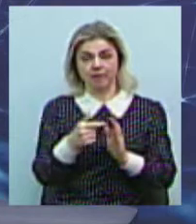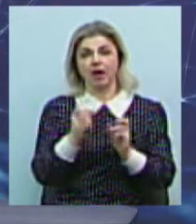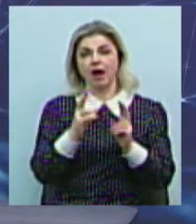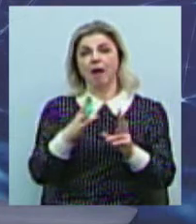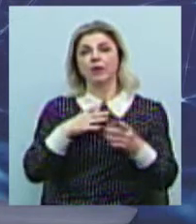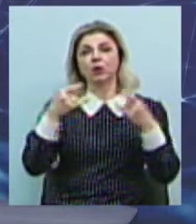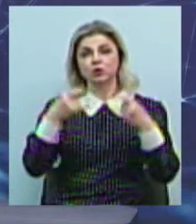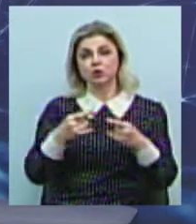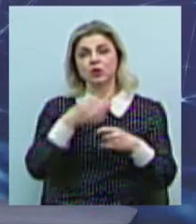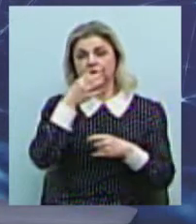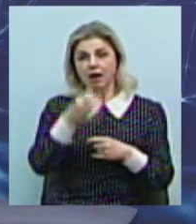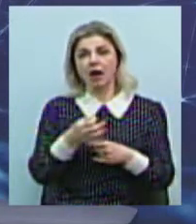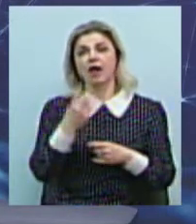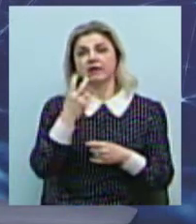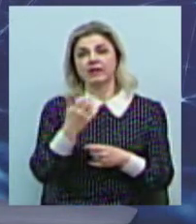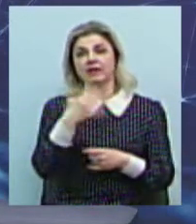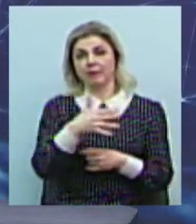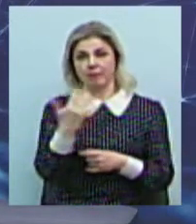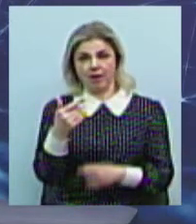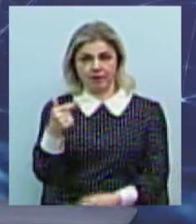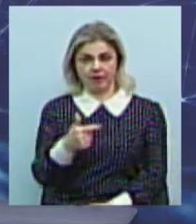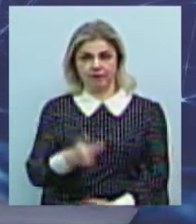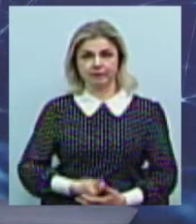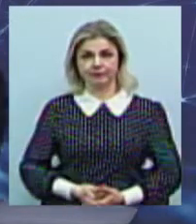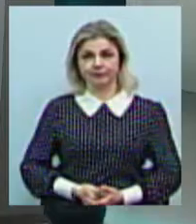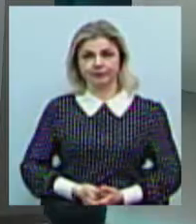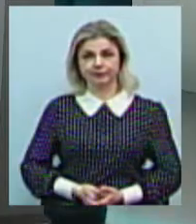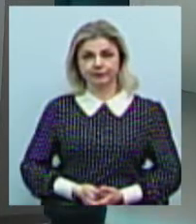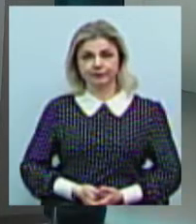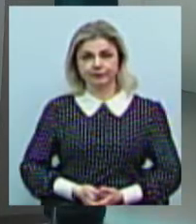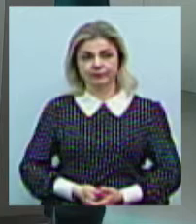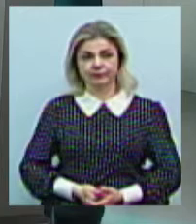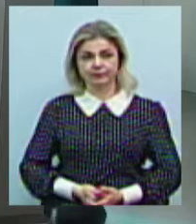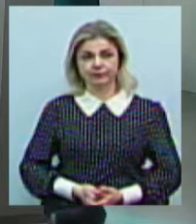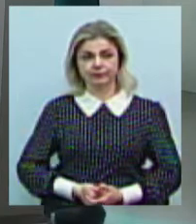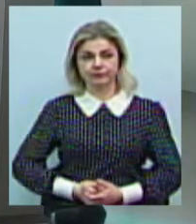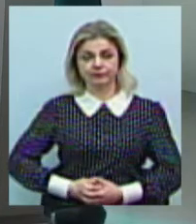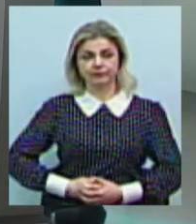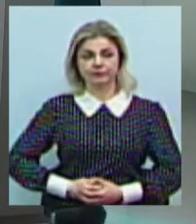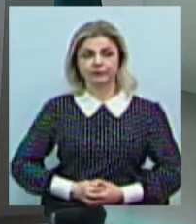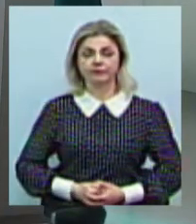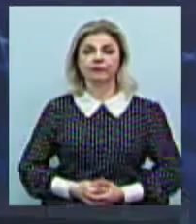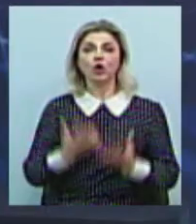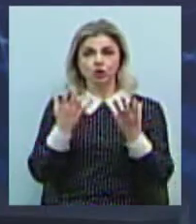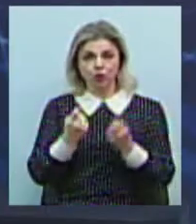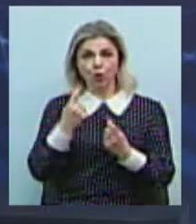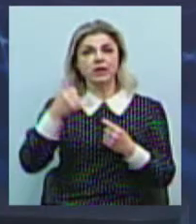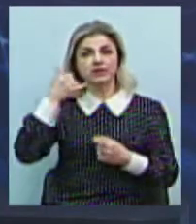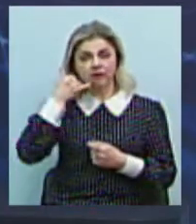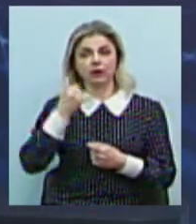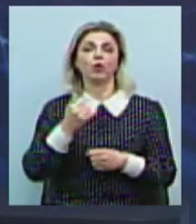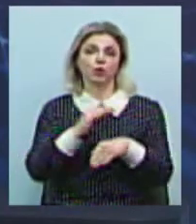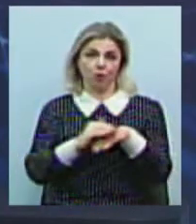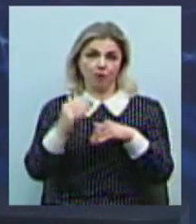сюжеті сказано, по Україні 255 гривень. І у нас знову дзвінок. Алло, добрий вечір, ви в ефірі, ставте своє